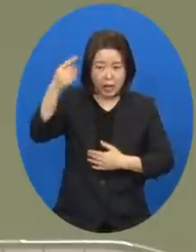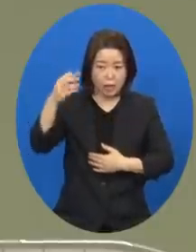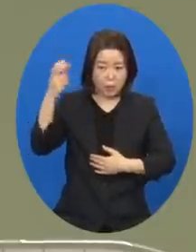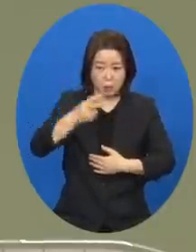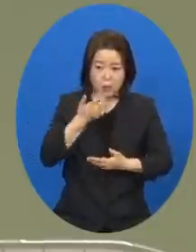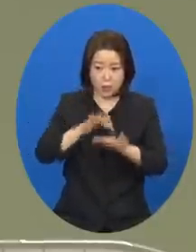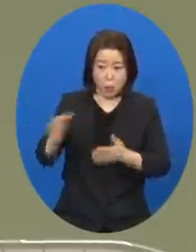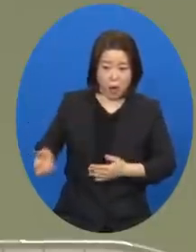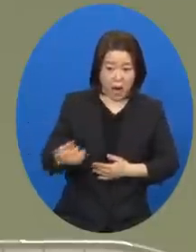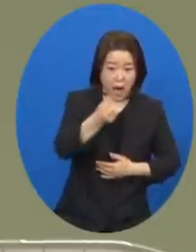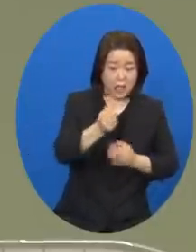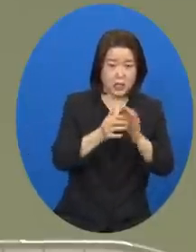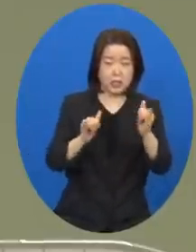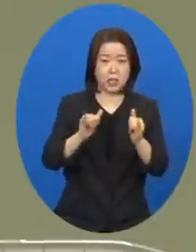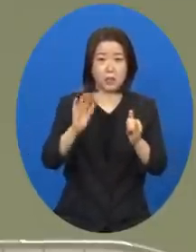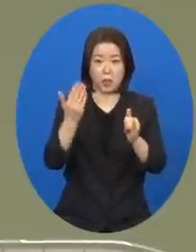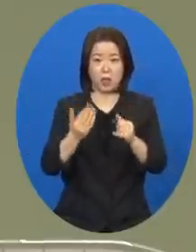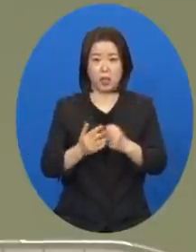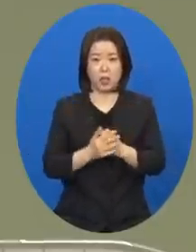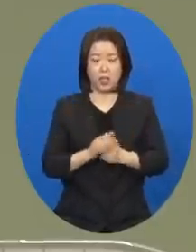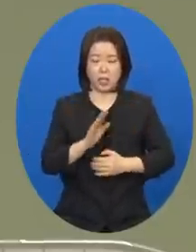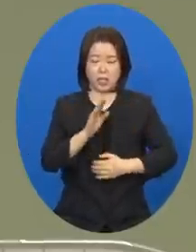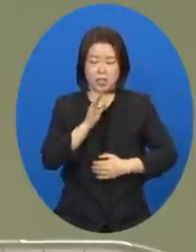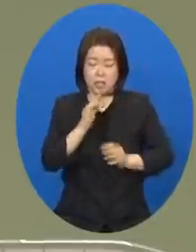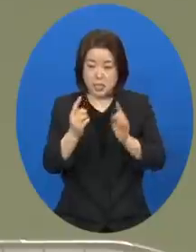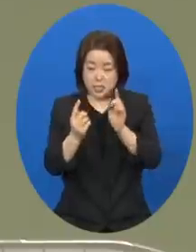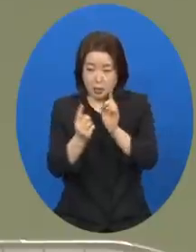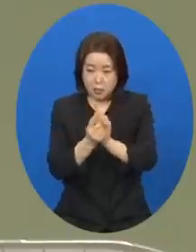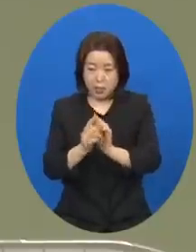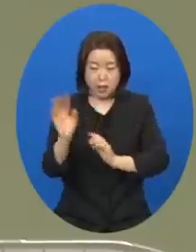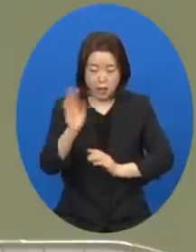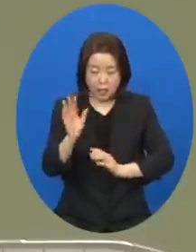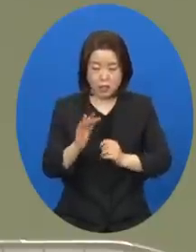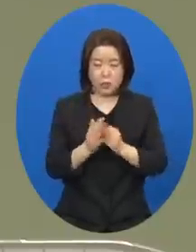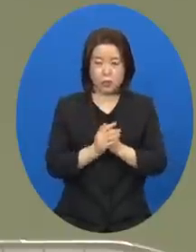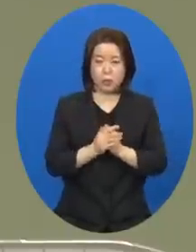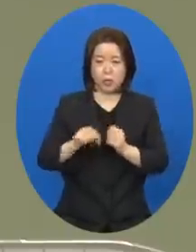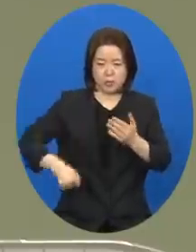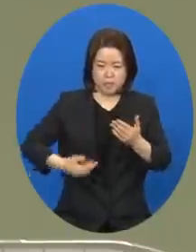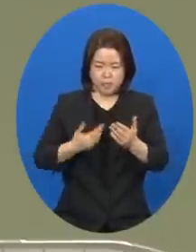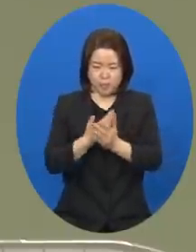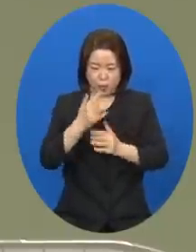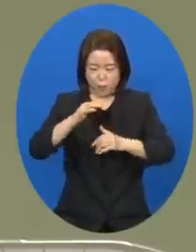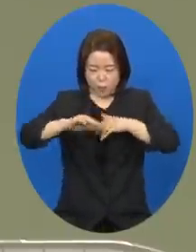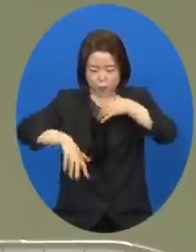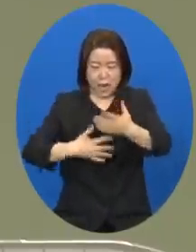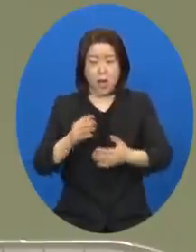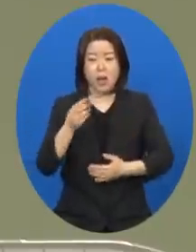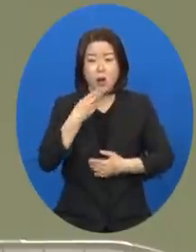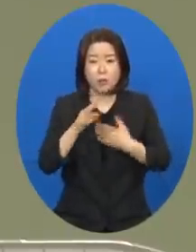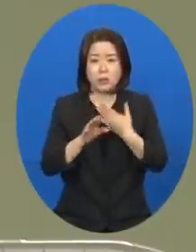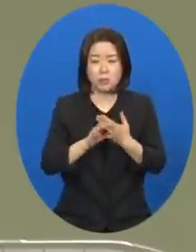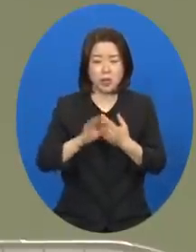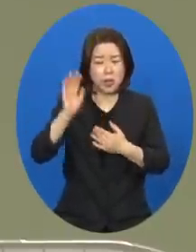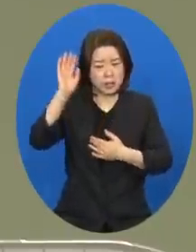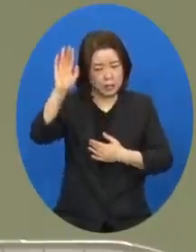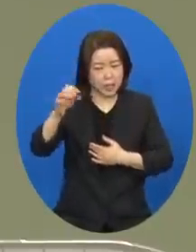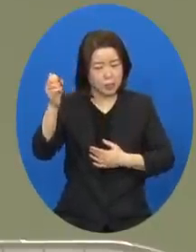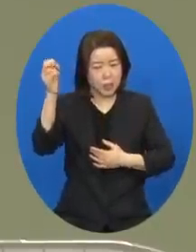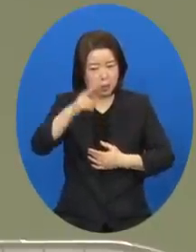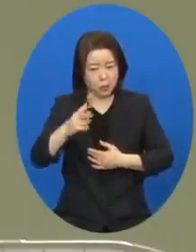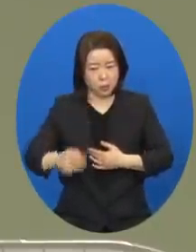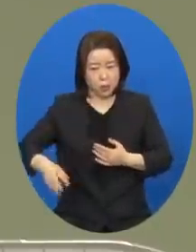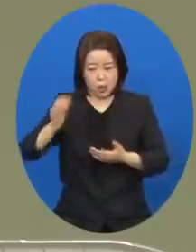만나고 뒤집어지지 않은 사람은요 반드시 돌들 날이 와요. 저도 스스로 깜짝